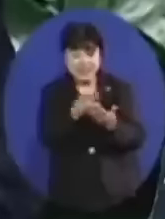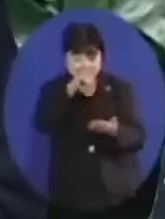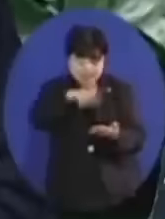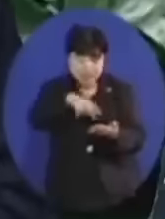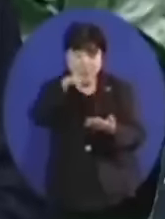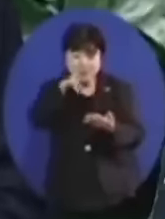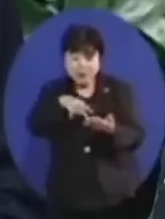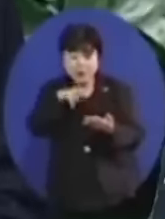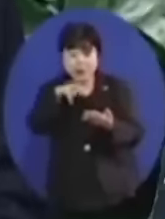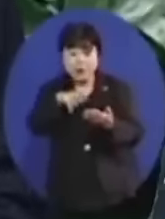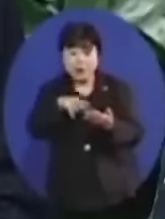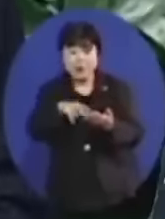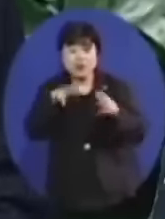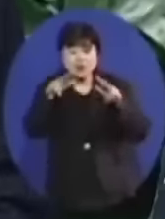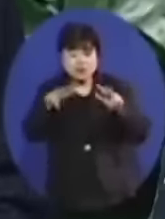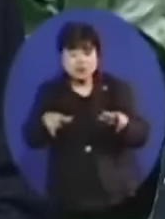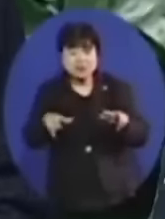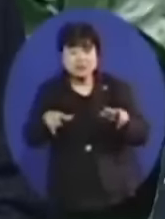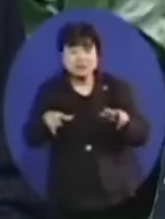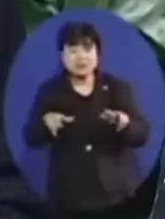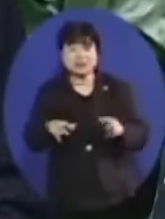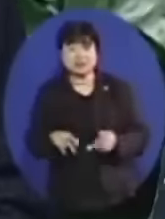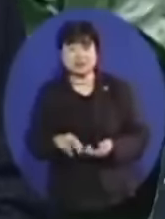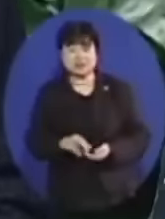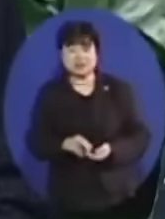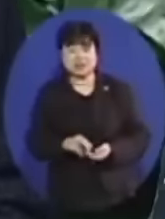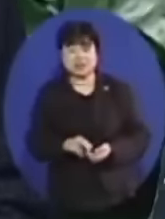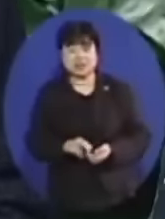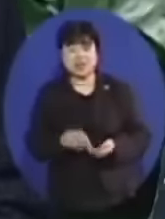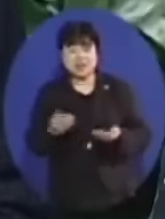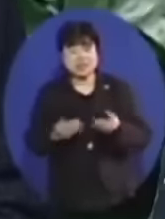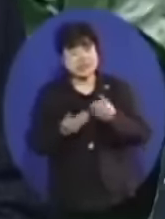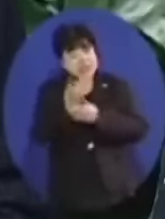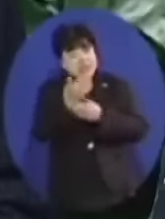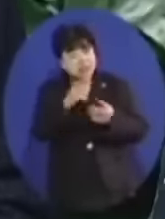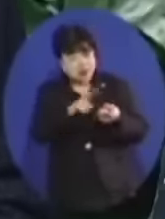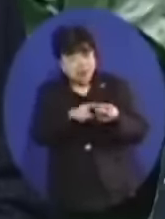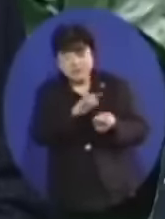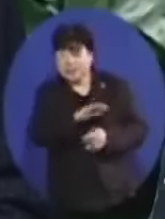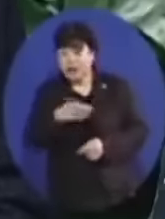읽으면서도 현실에 그 성경이 어떻게 일어날지 알 수가 없습니다.